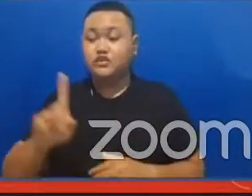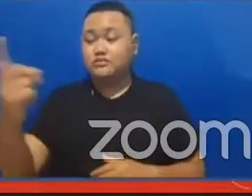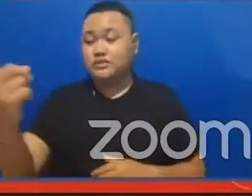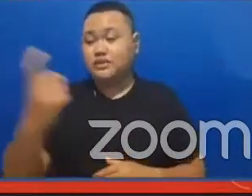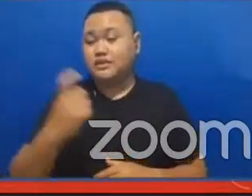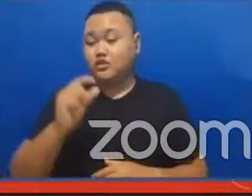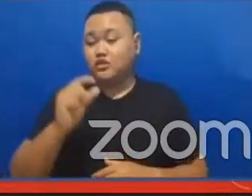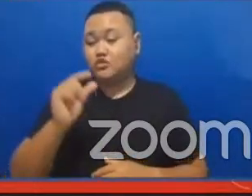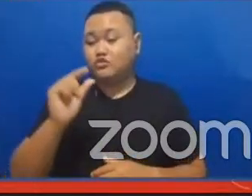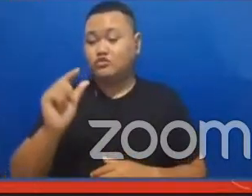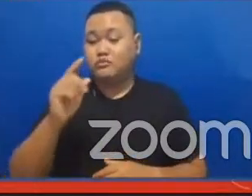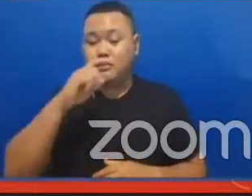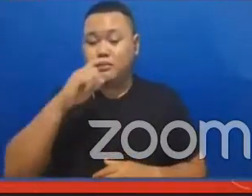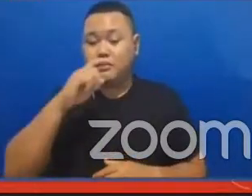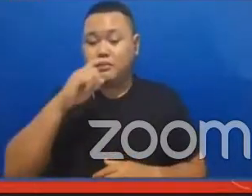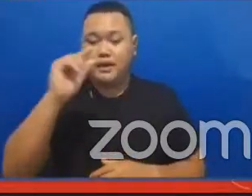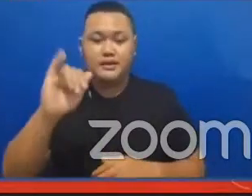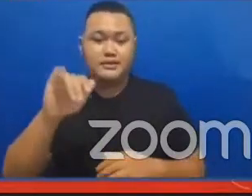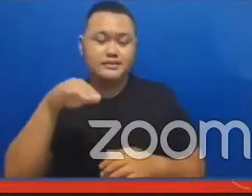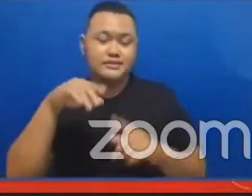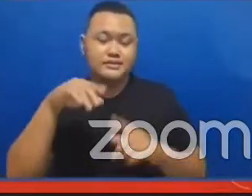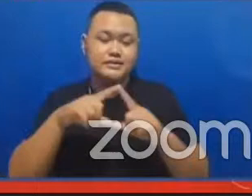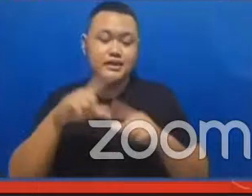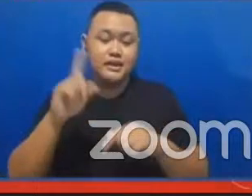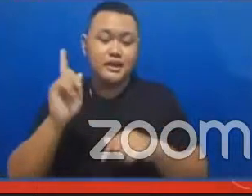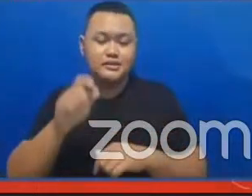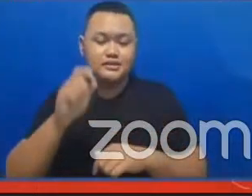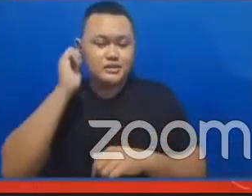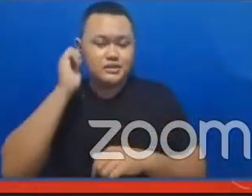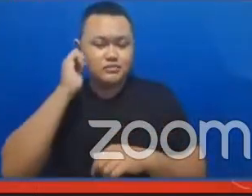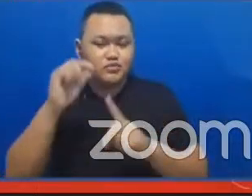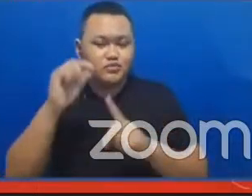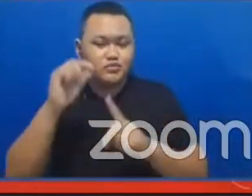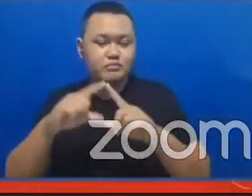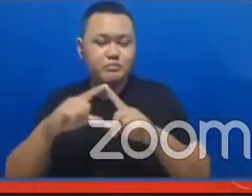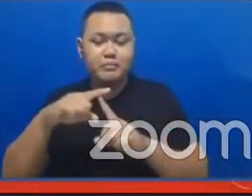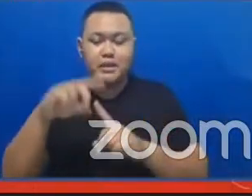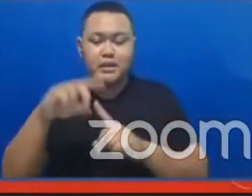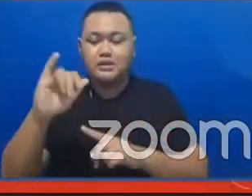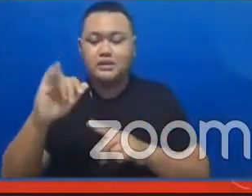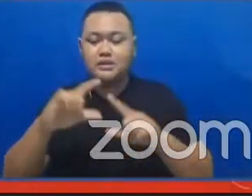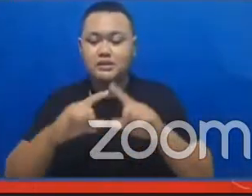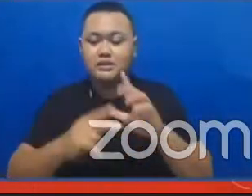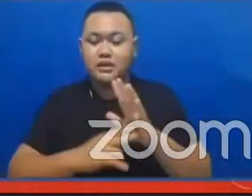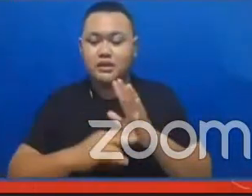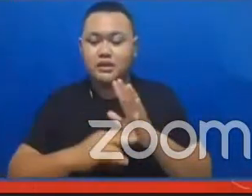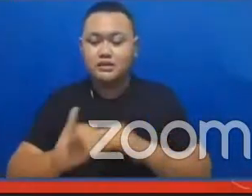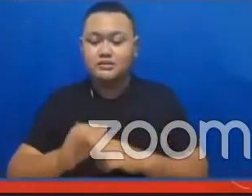satu pertanyaan lagi nih untuk Pak Riza dari Ibu Patriani. Pak Riza,